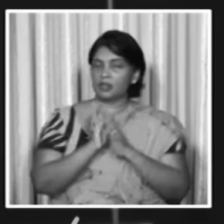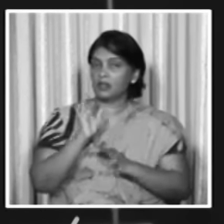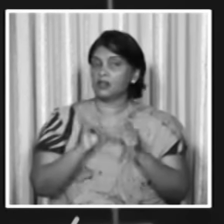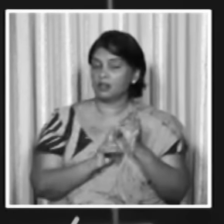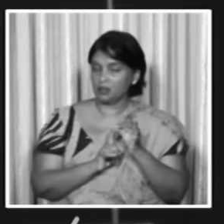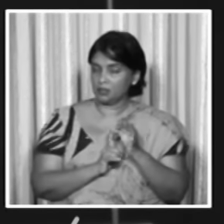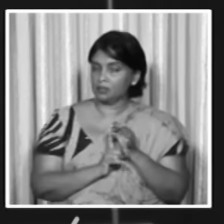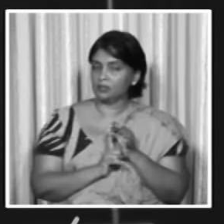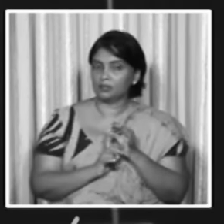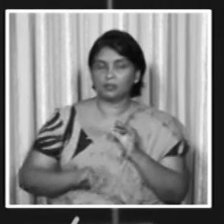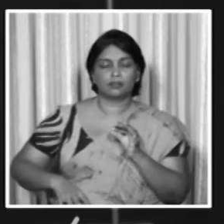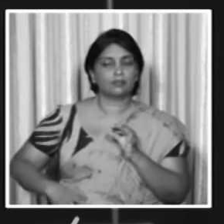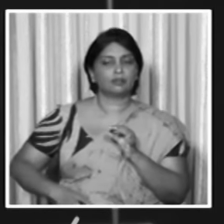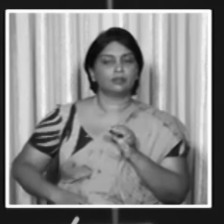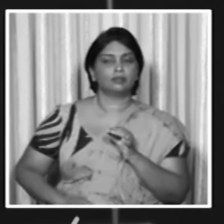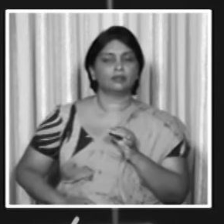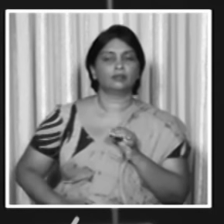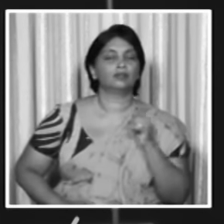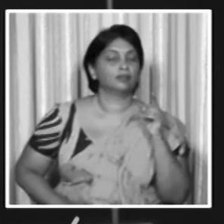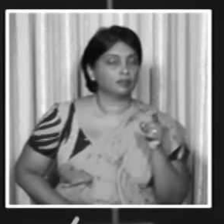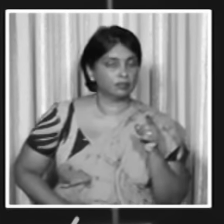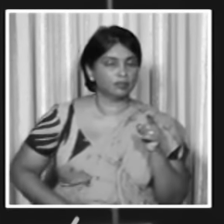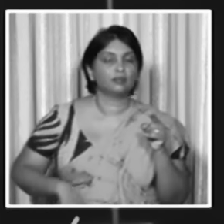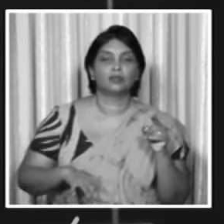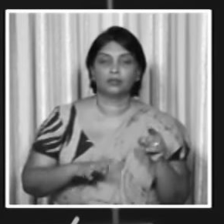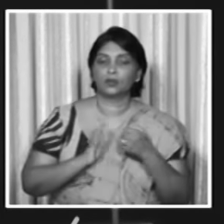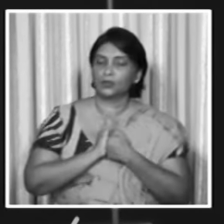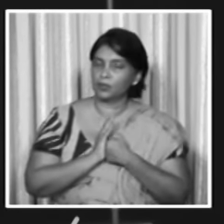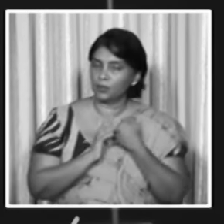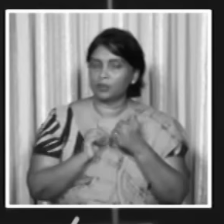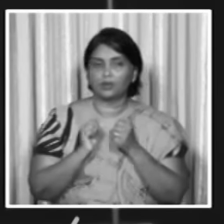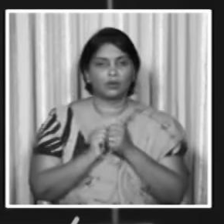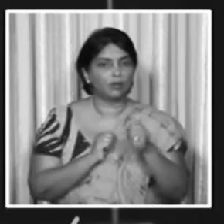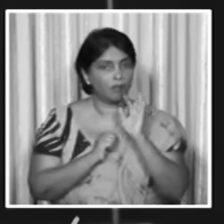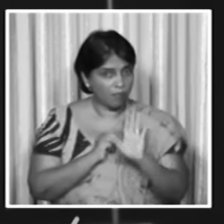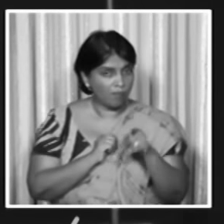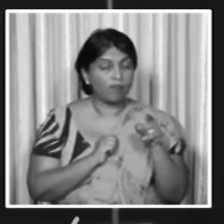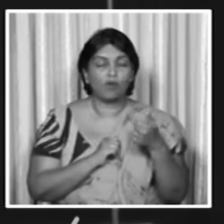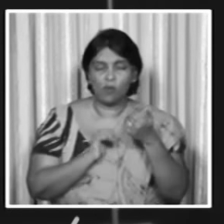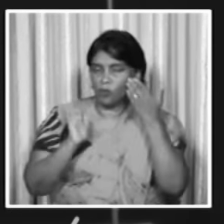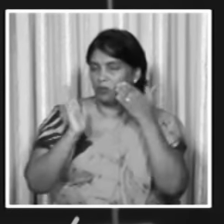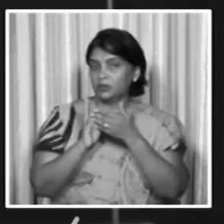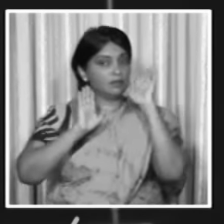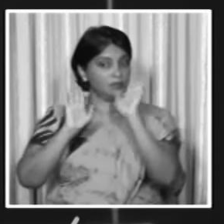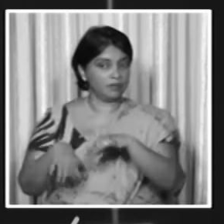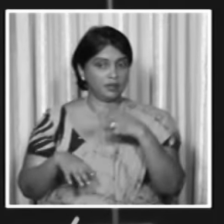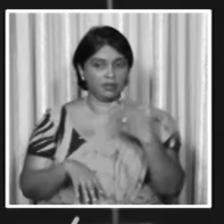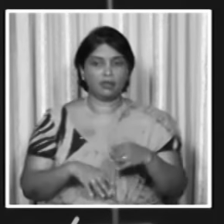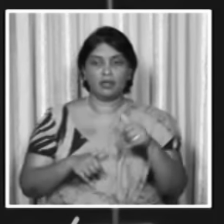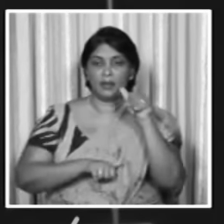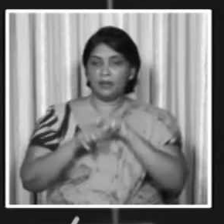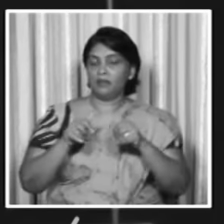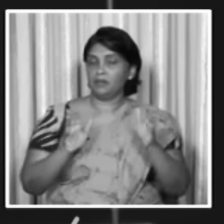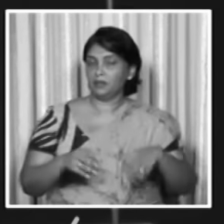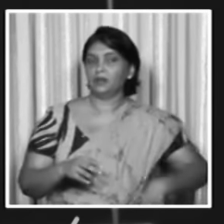கள்ளங்கபடமற்ற இதய சுத்தியோடு செயல்படுவாரானால், இனங்களை மதித்து செயல்படுவாரானால் இந்த நாட்டில் இவ்வளவு பிரச்சனை வந்திருக்க நியாயமில்லை. குறித்த